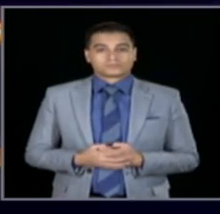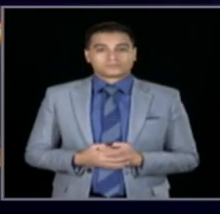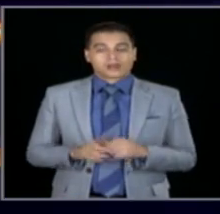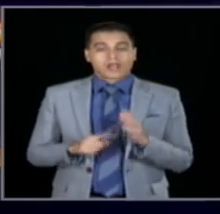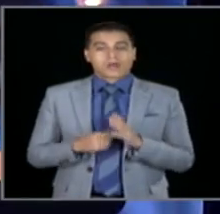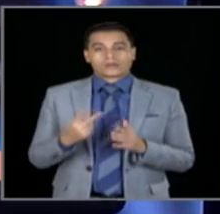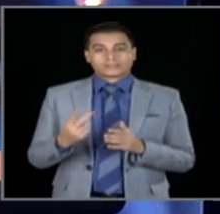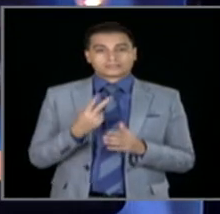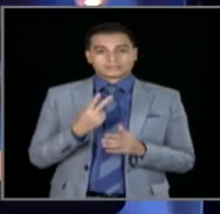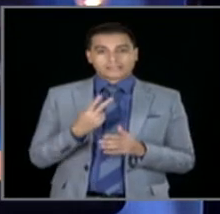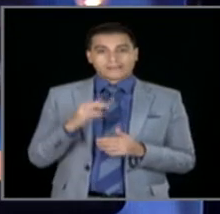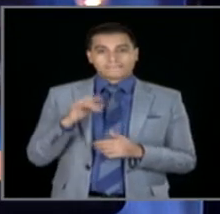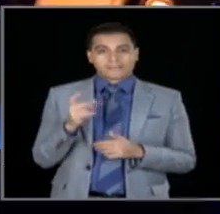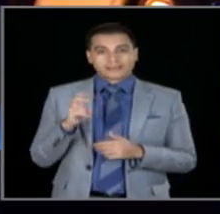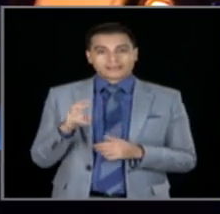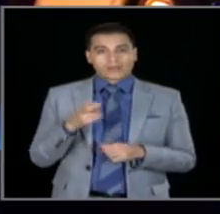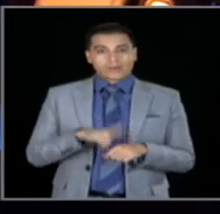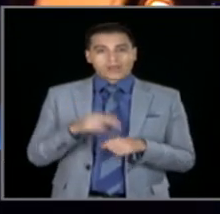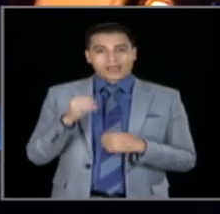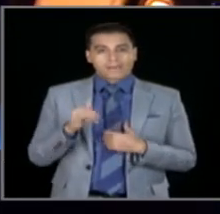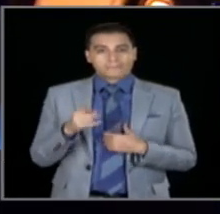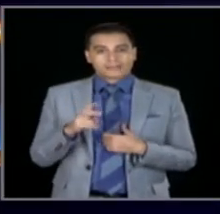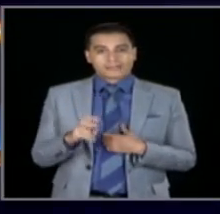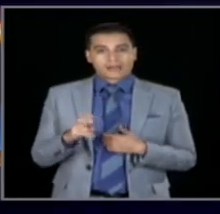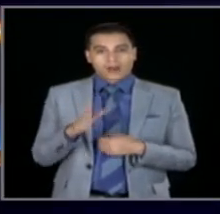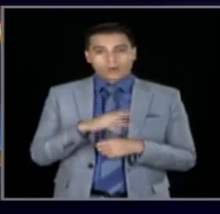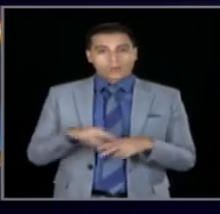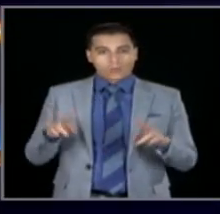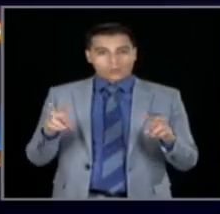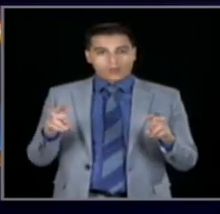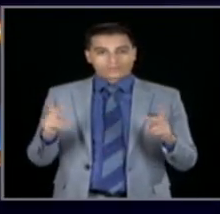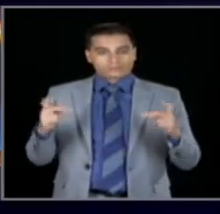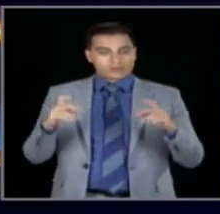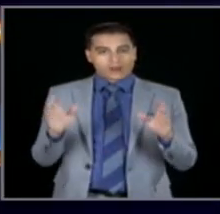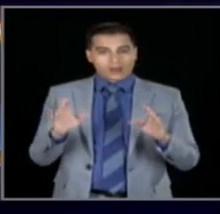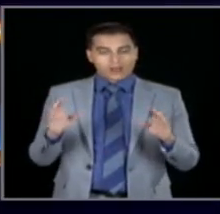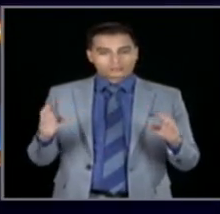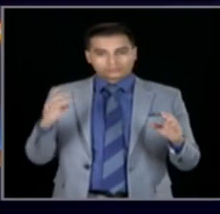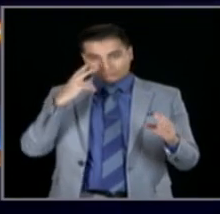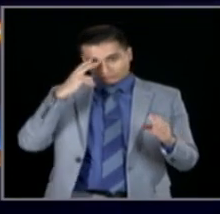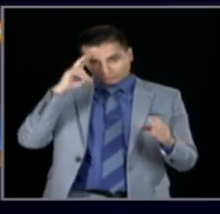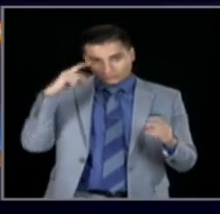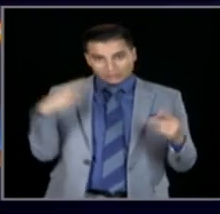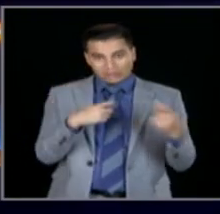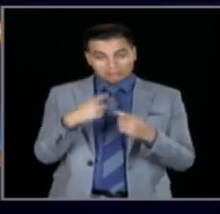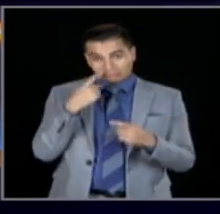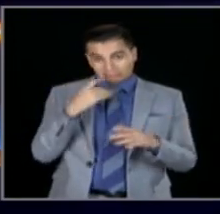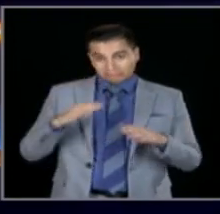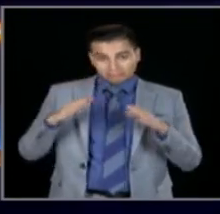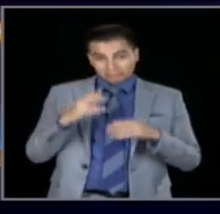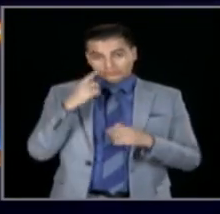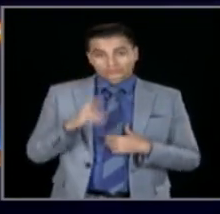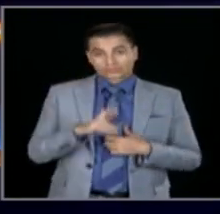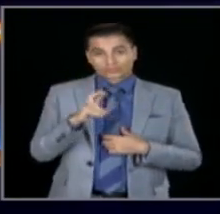اول اثنين منه واميره هنشوف الهدف الاول لفريق مين